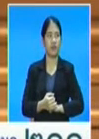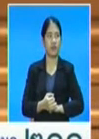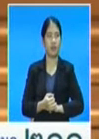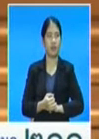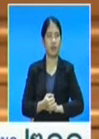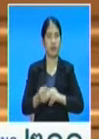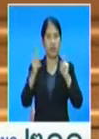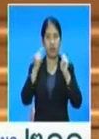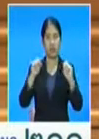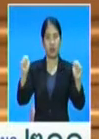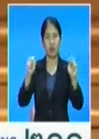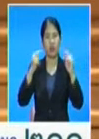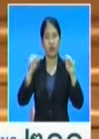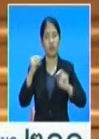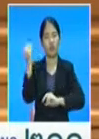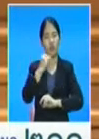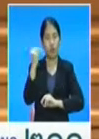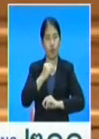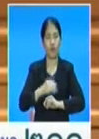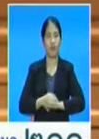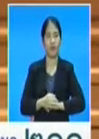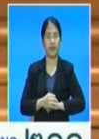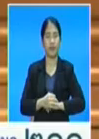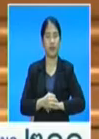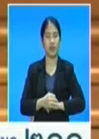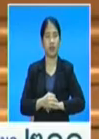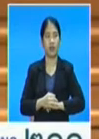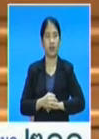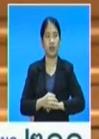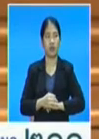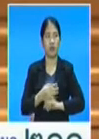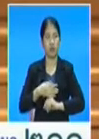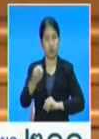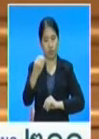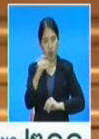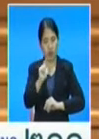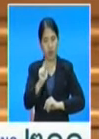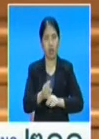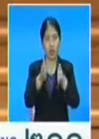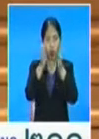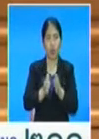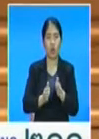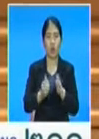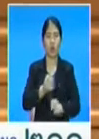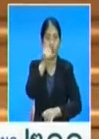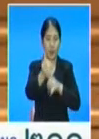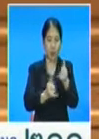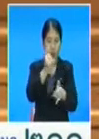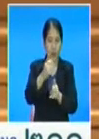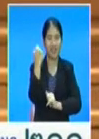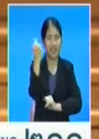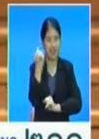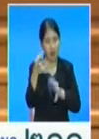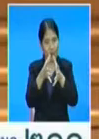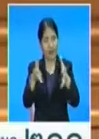มิใจข้ามประเทศมาประเทศไทยเป็นเมืองที่มีคนมาเที่ยวมากที่สุดในโลก